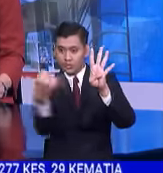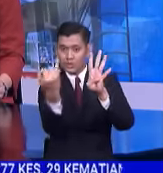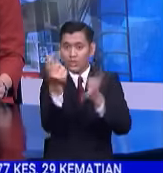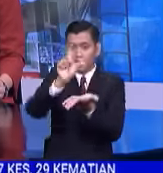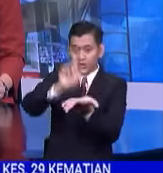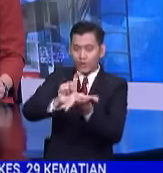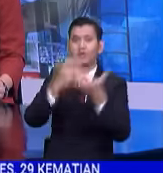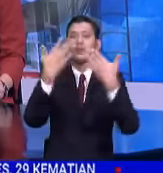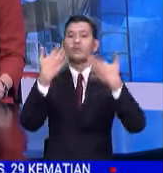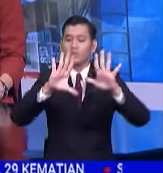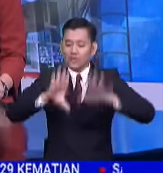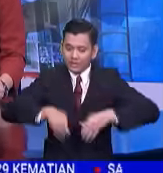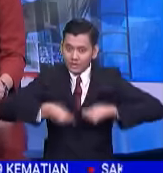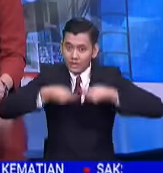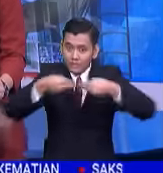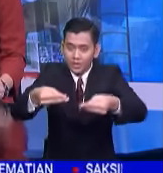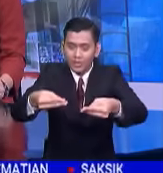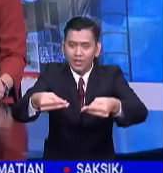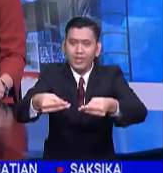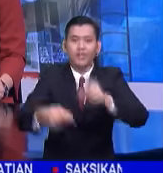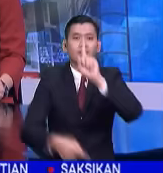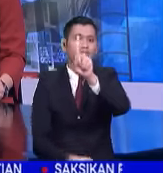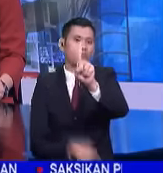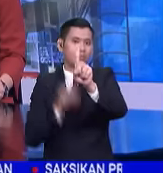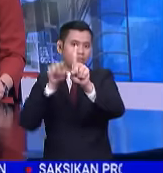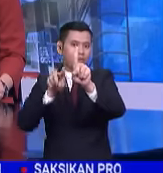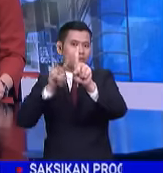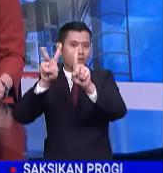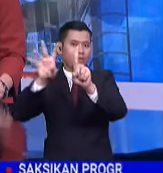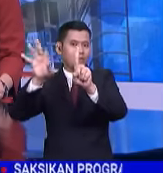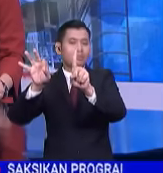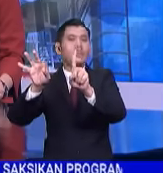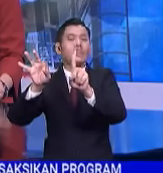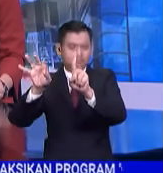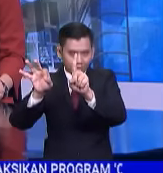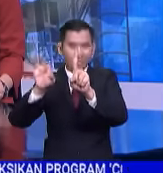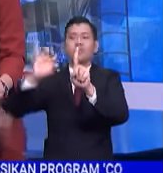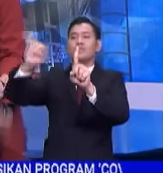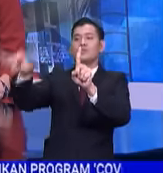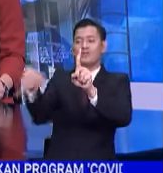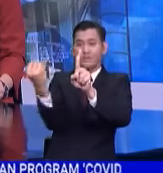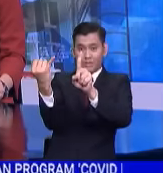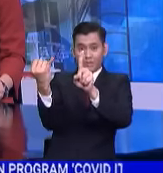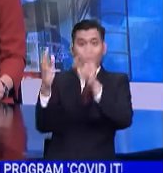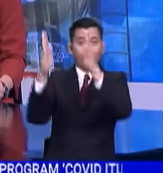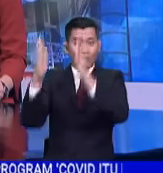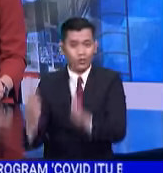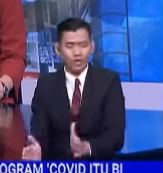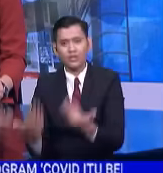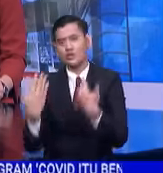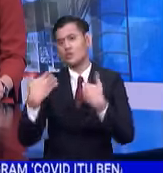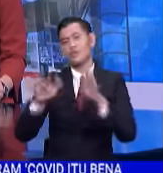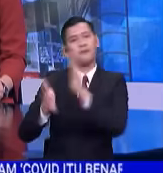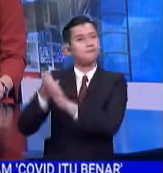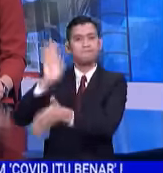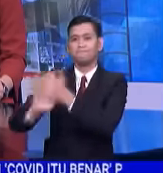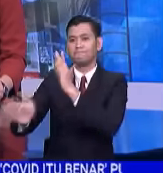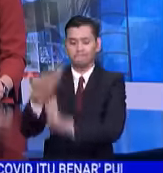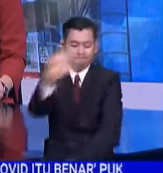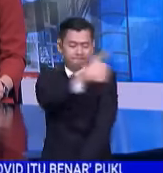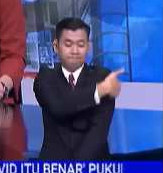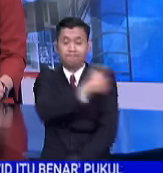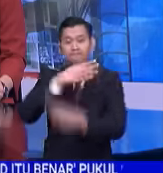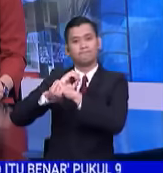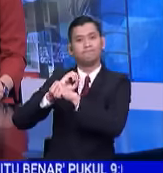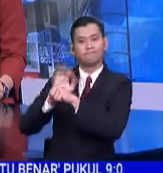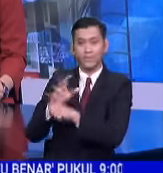vaksin telah diberikan, dengan 1.297 juta daripadanya telah melengkapkan penerimaan